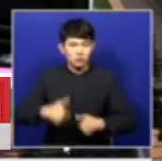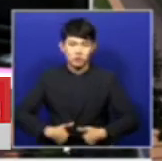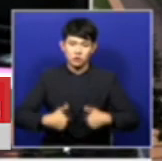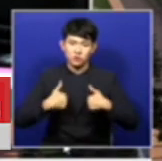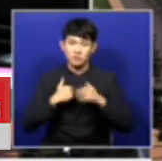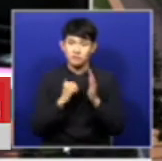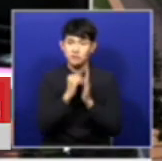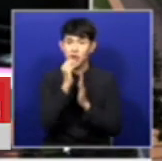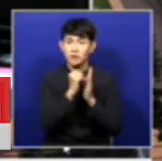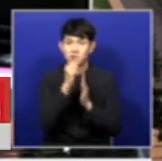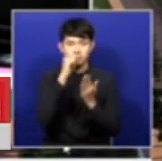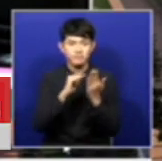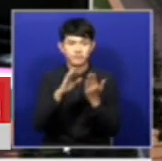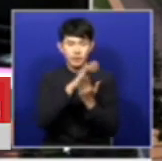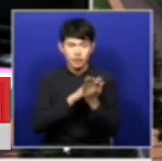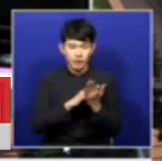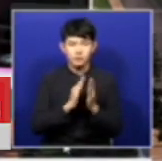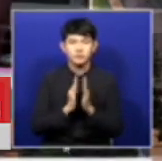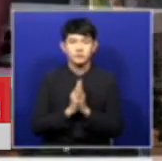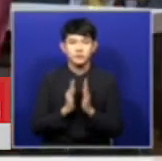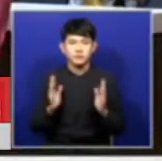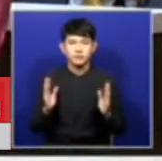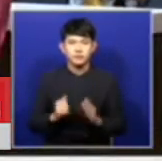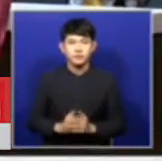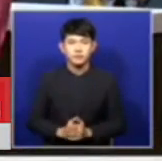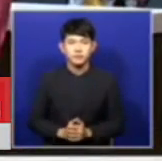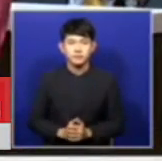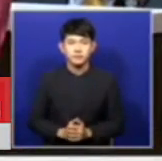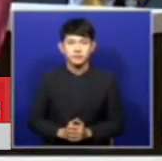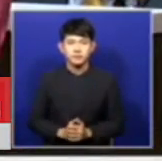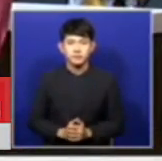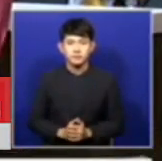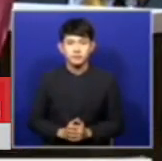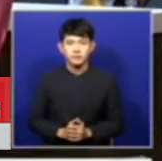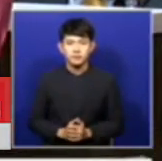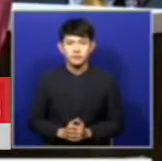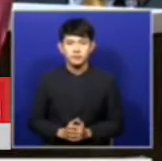นือในประเทศไทยต่อไปขอบพระคุณครับ ขอบคุณท่าน